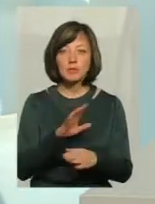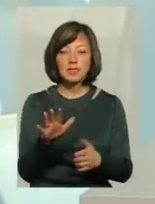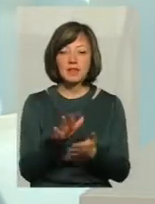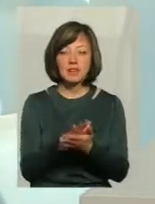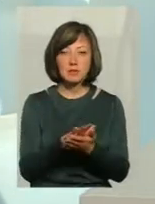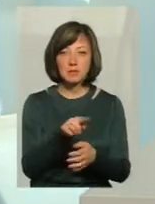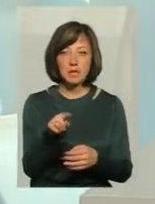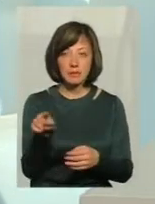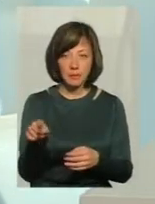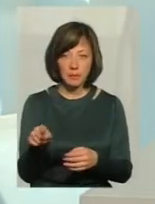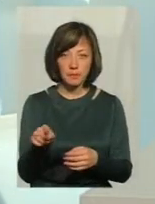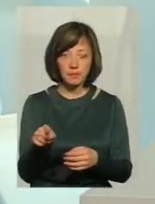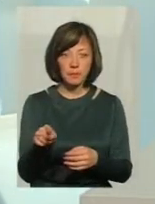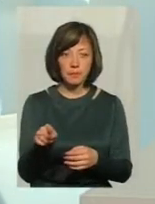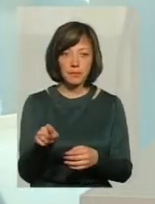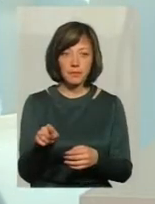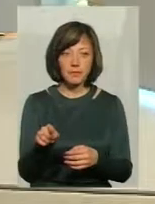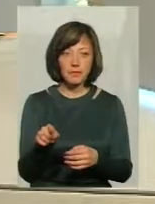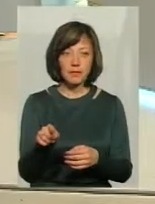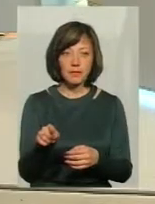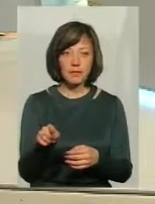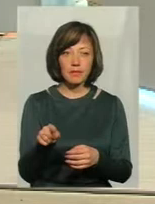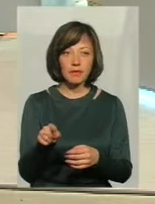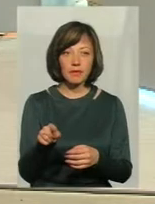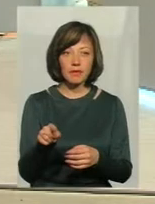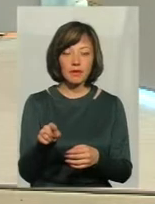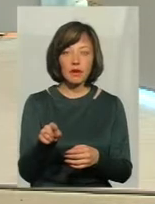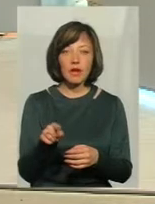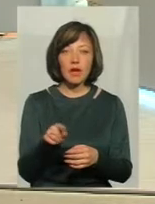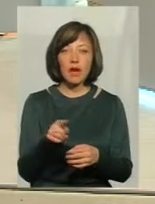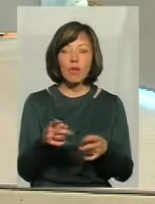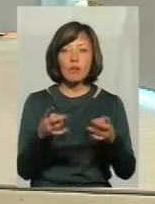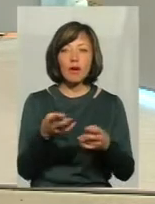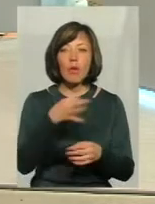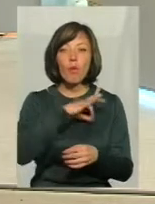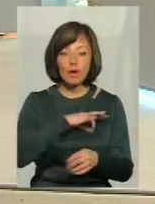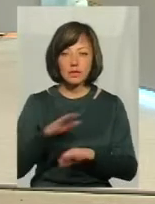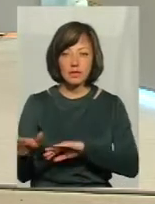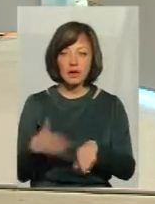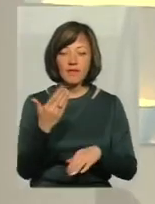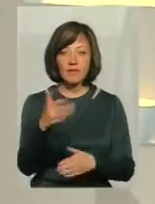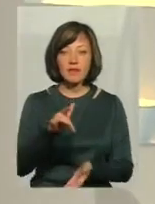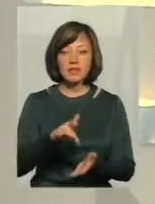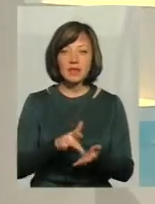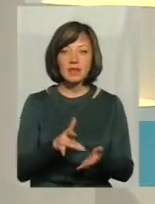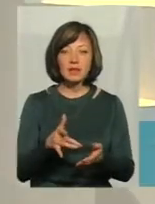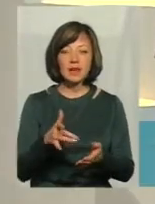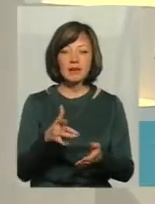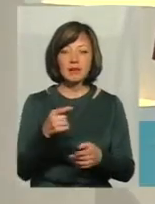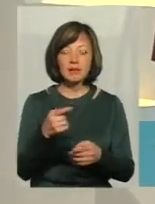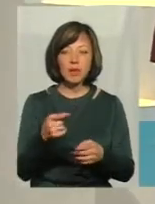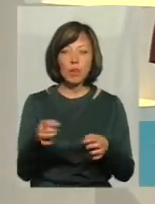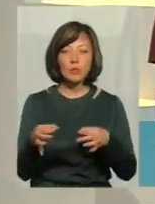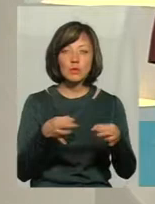смітті зелені купюри. От ви як керівник центру енергетичних консультацій, можливо, вже вбачаєте якісь